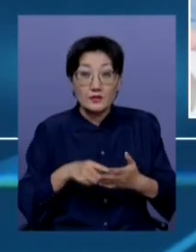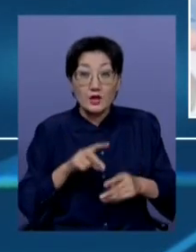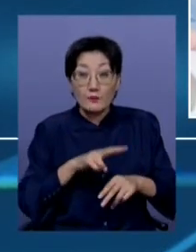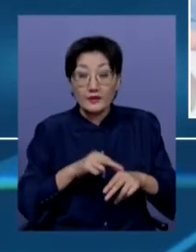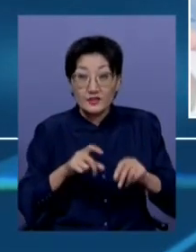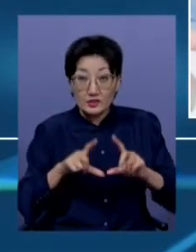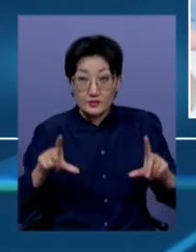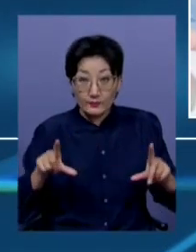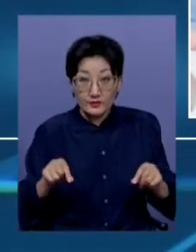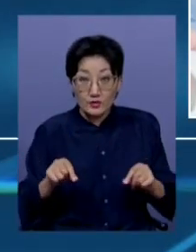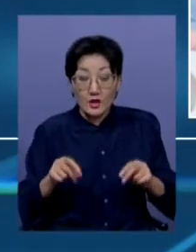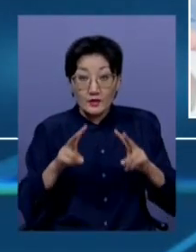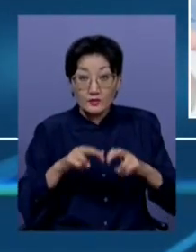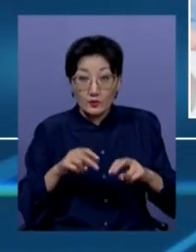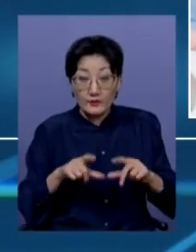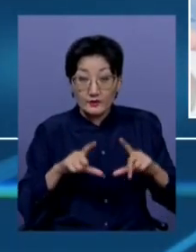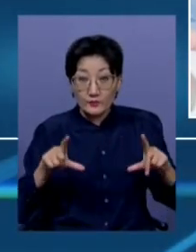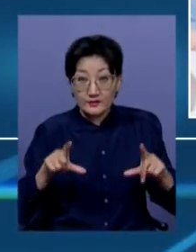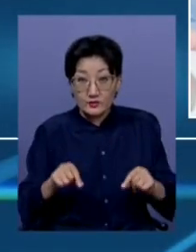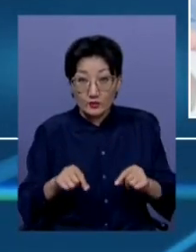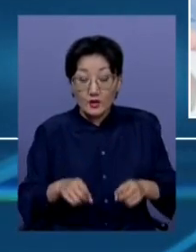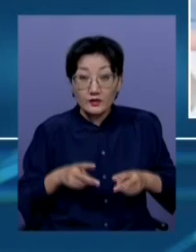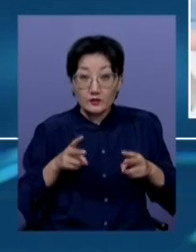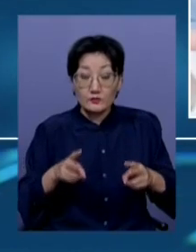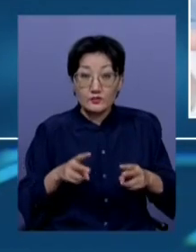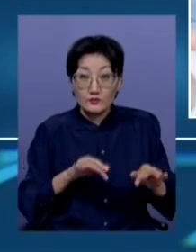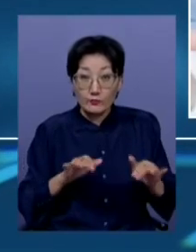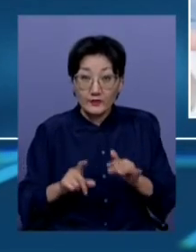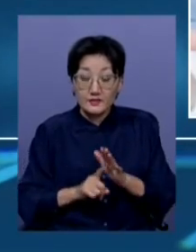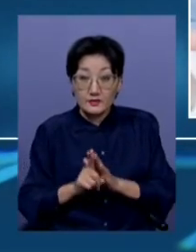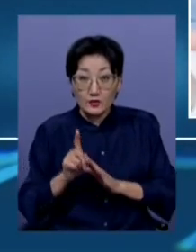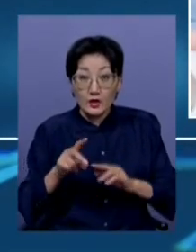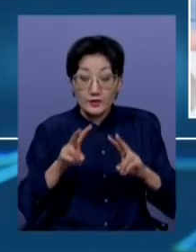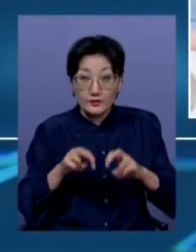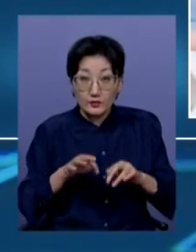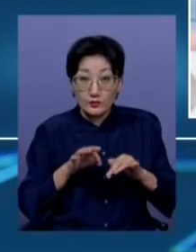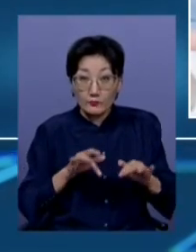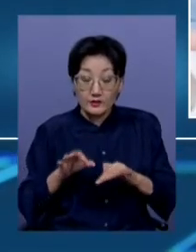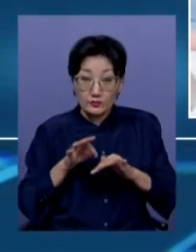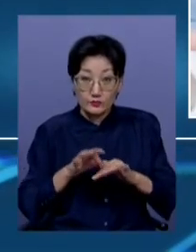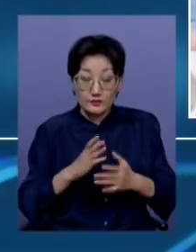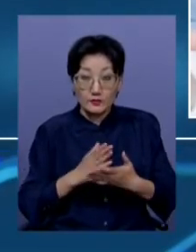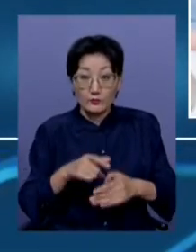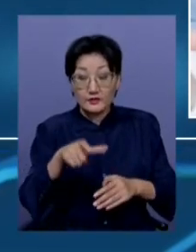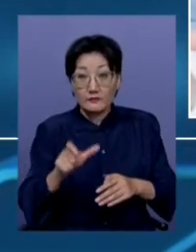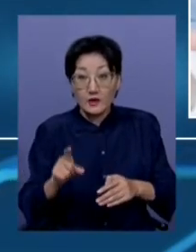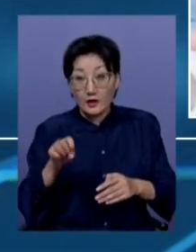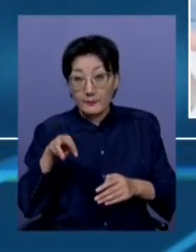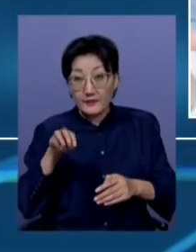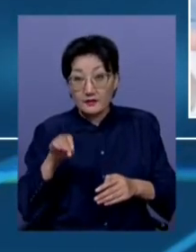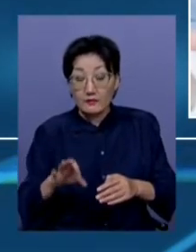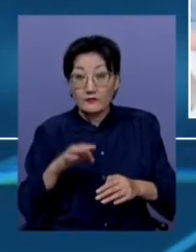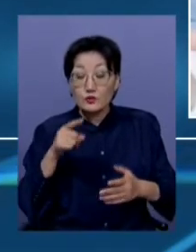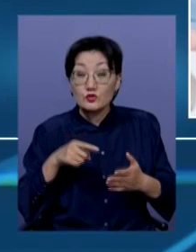полиция департаменті тергеу басқармасында қылмыстық іс қозғалып тергелу үстінде. Азамат Хамитов